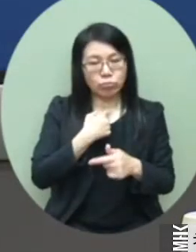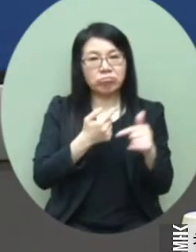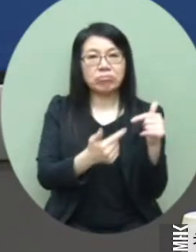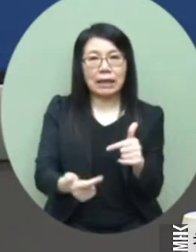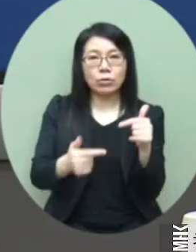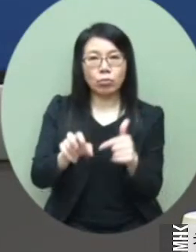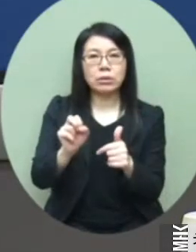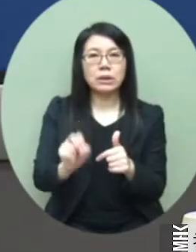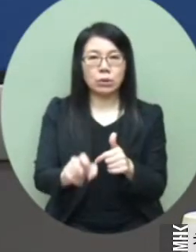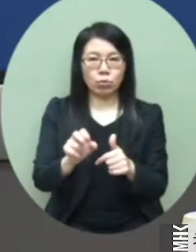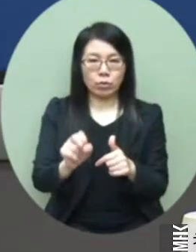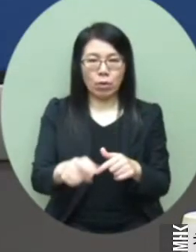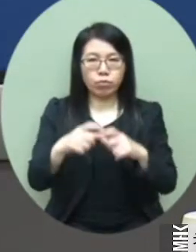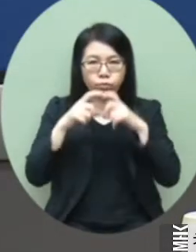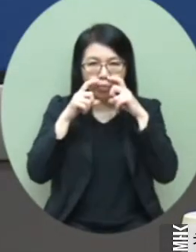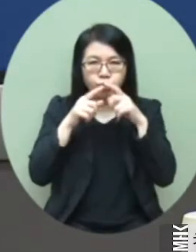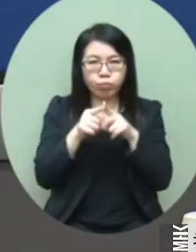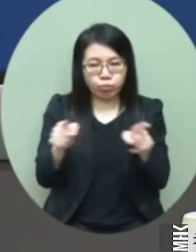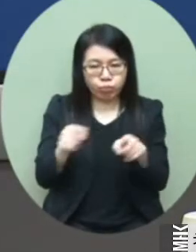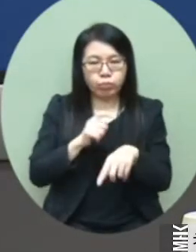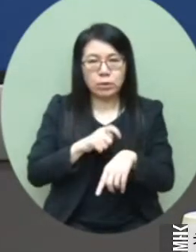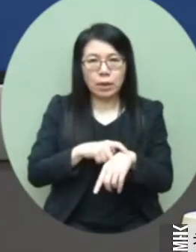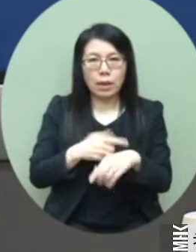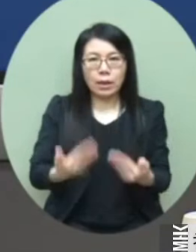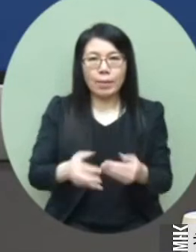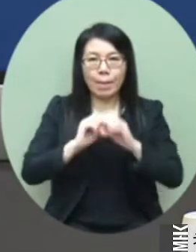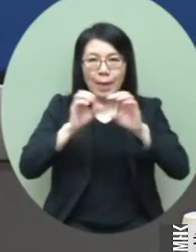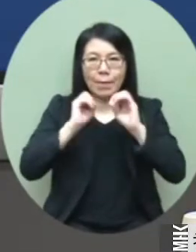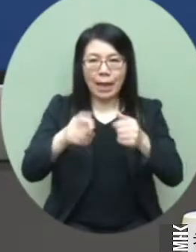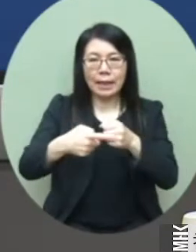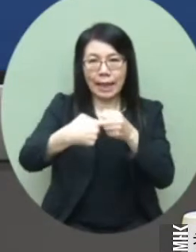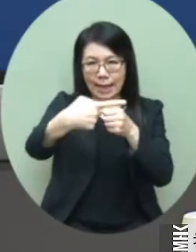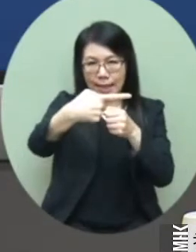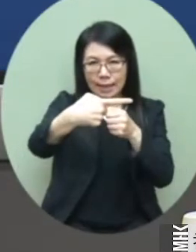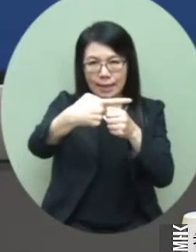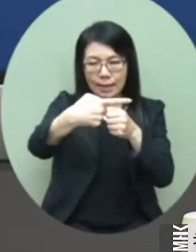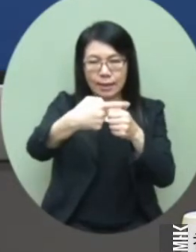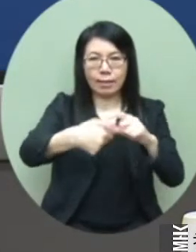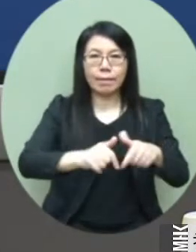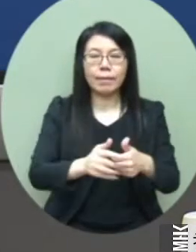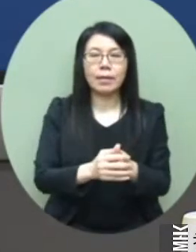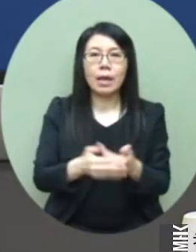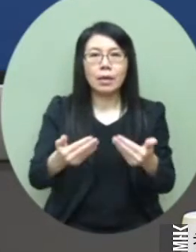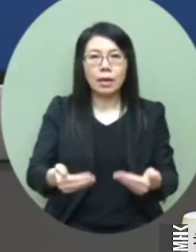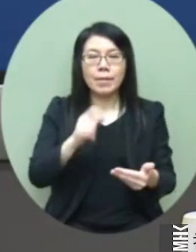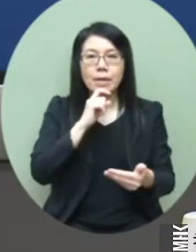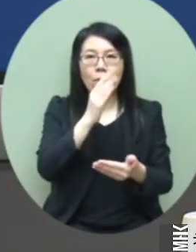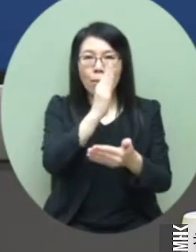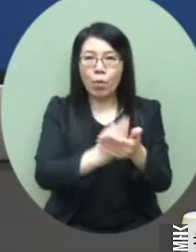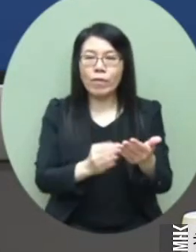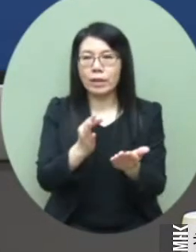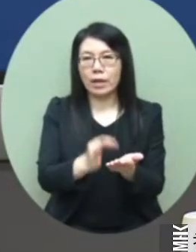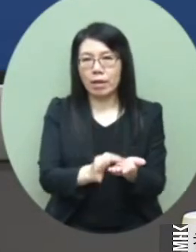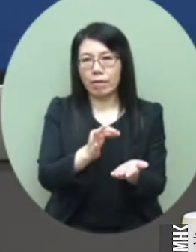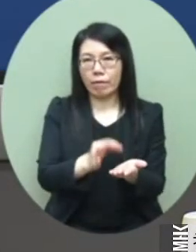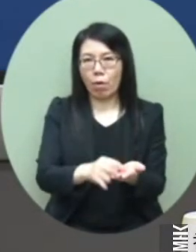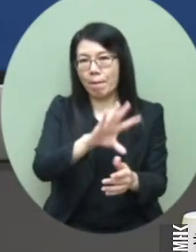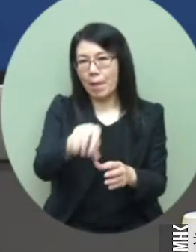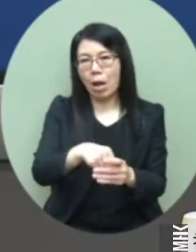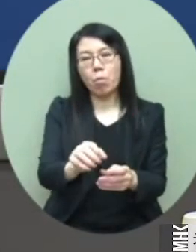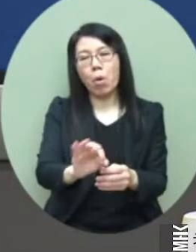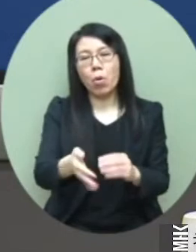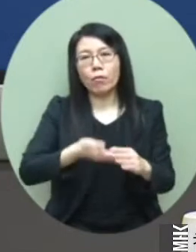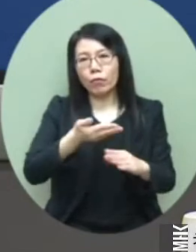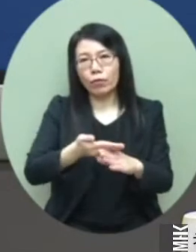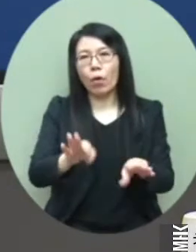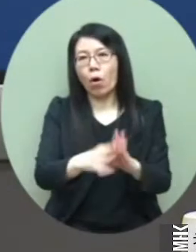時間啦嚇。咁今日公布主要係第1階段嚇，咁但係如果今日有啲處所唔屬於第1階段嘅重開，